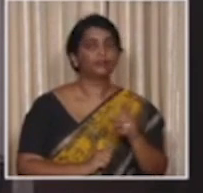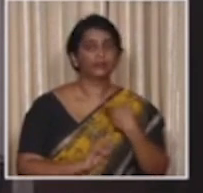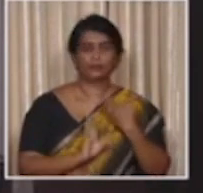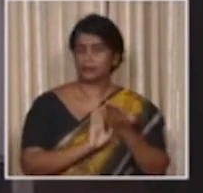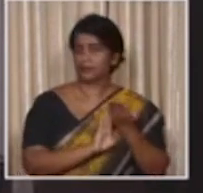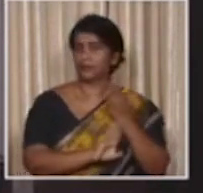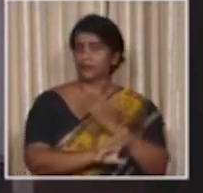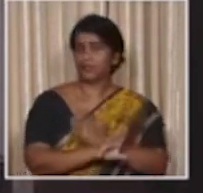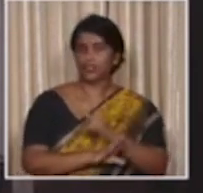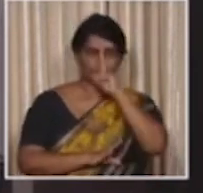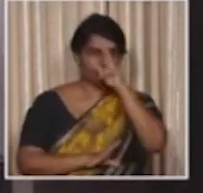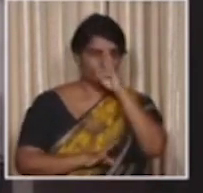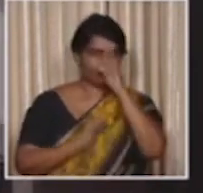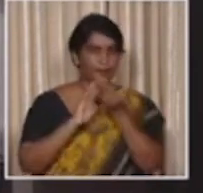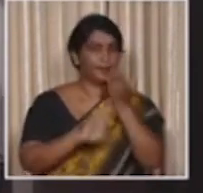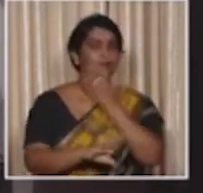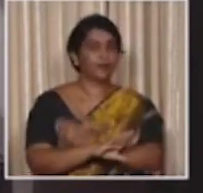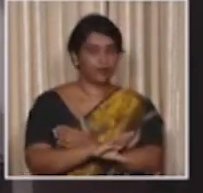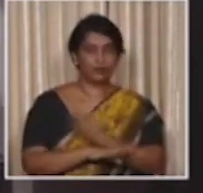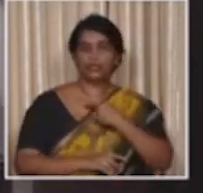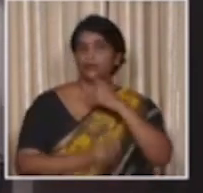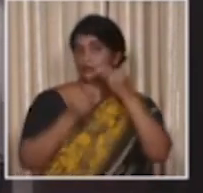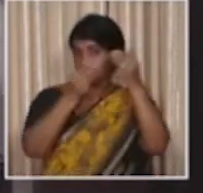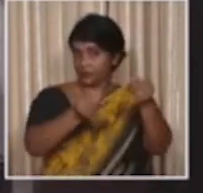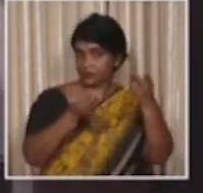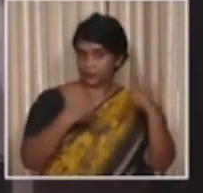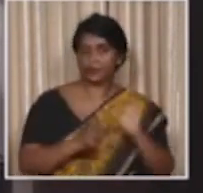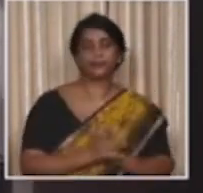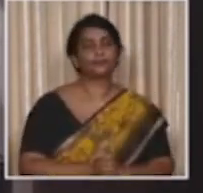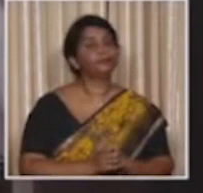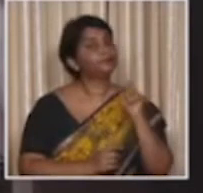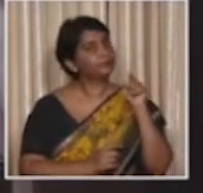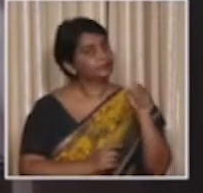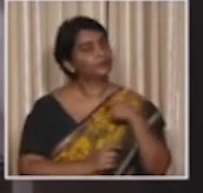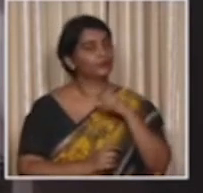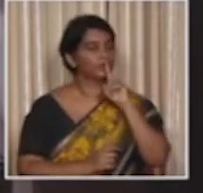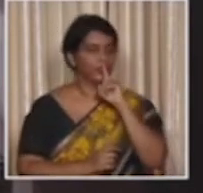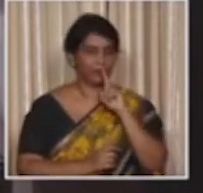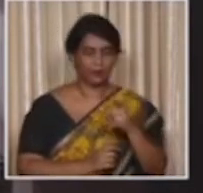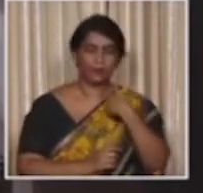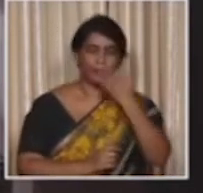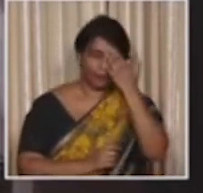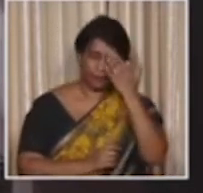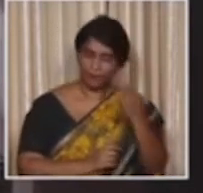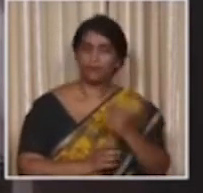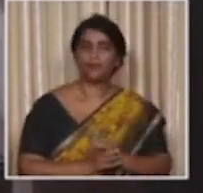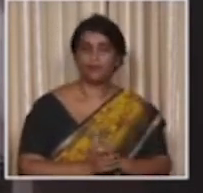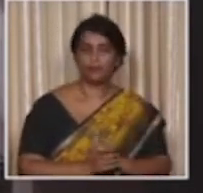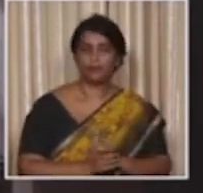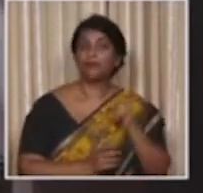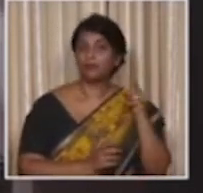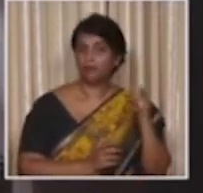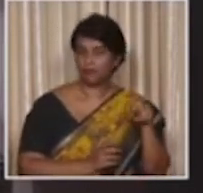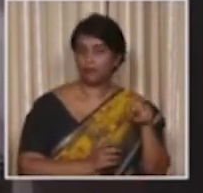මීට සති කිහිපයකට පෙර ඔබතුමාට බාර දුන්නා. ඔබතුමාගෙන් මම ඉල්ලීමක් කරනවා කරුණා කරලා